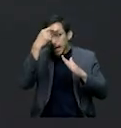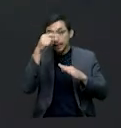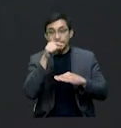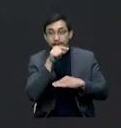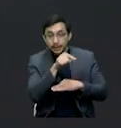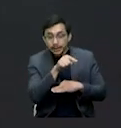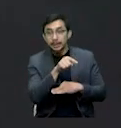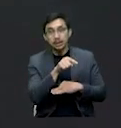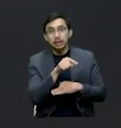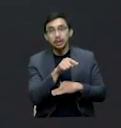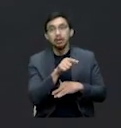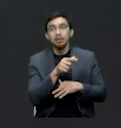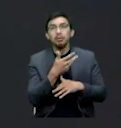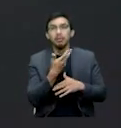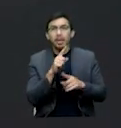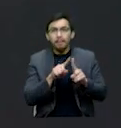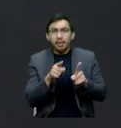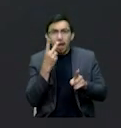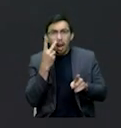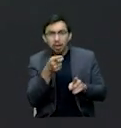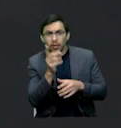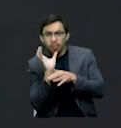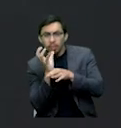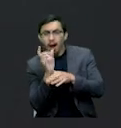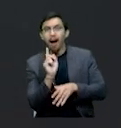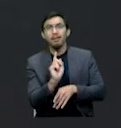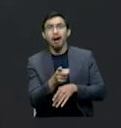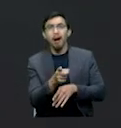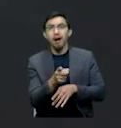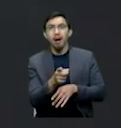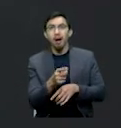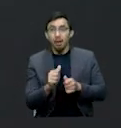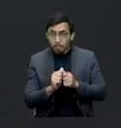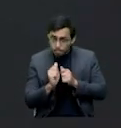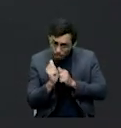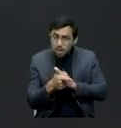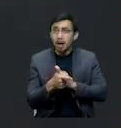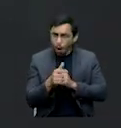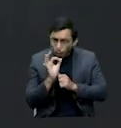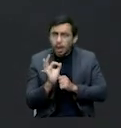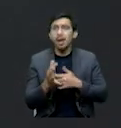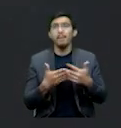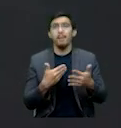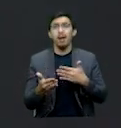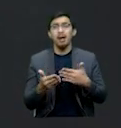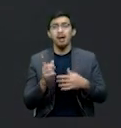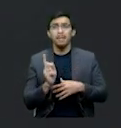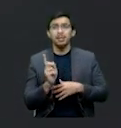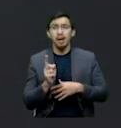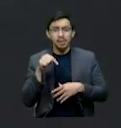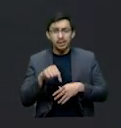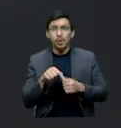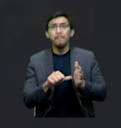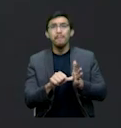ada. Kalau memang kita harus bayar-bayar, umumlah dengan orang lain. Karena apa? Ini kemanusiaan, malah menyangkut